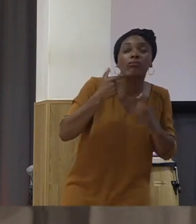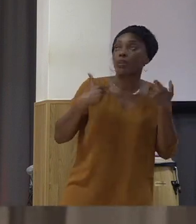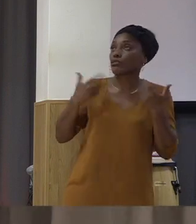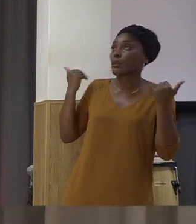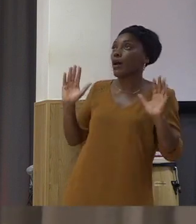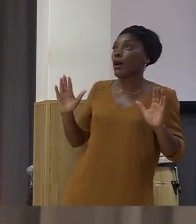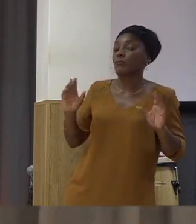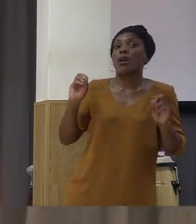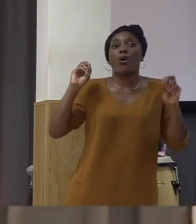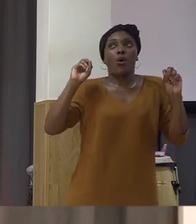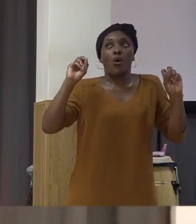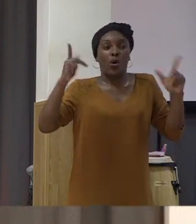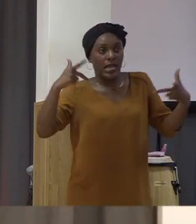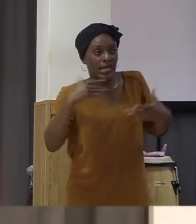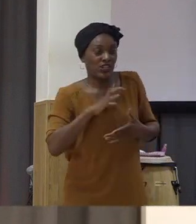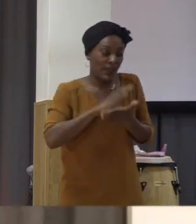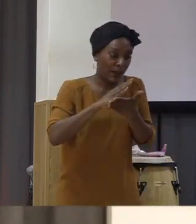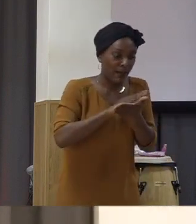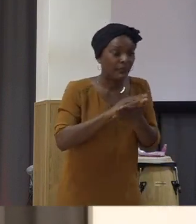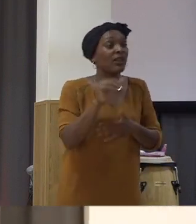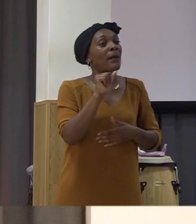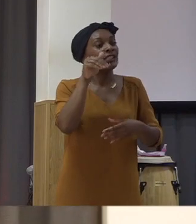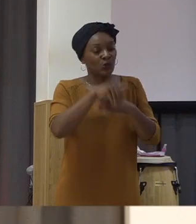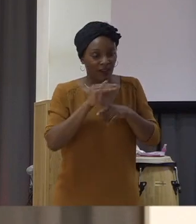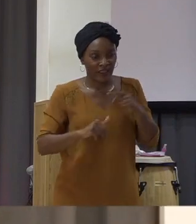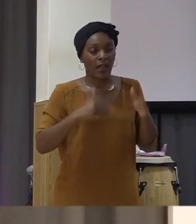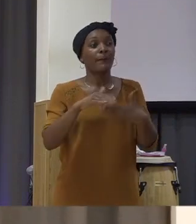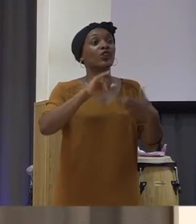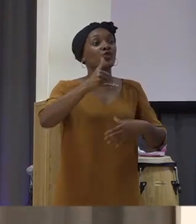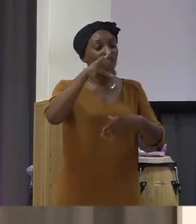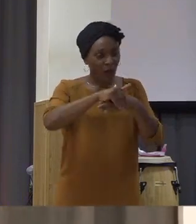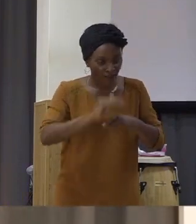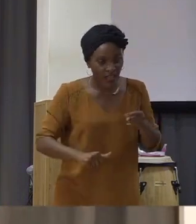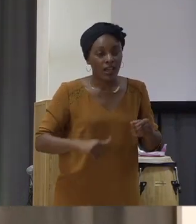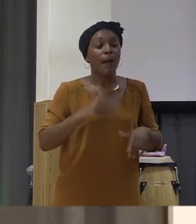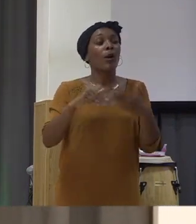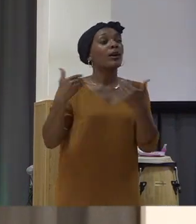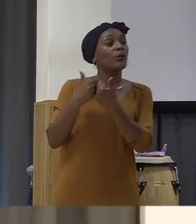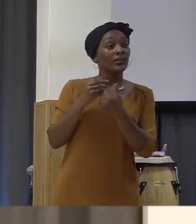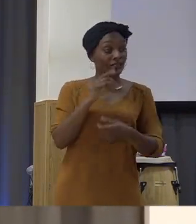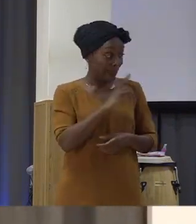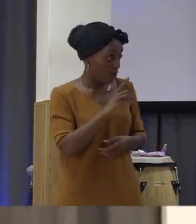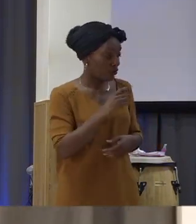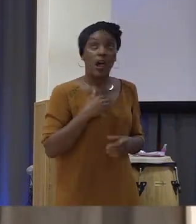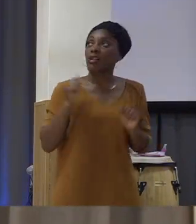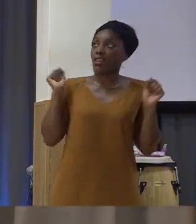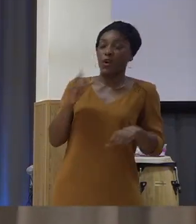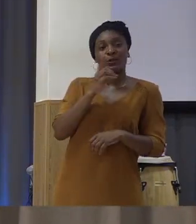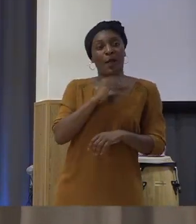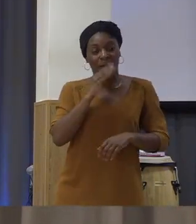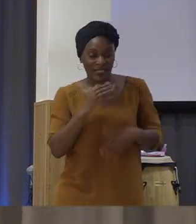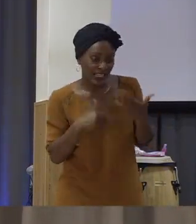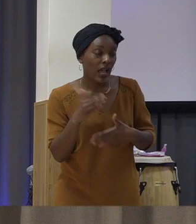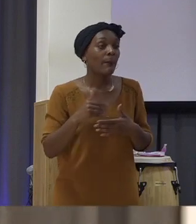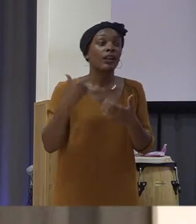fait un message un mardi soir, j'ai fait un message un jeudi soir, et puis après on m'a demandé un dimanche après-midi, et puis